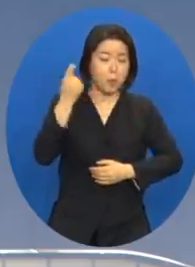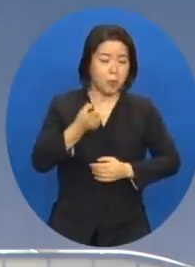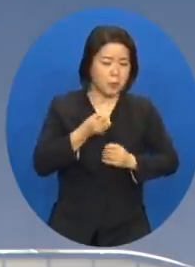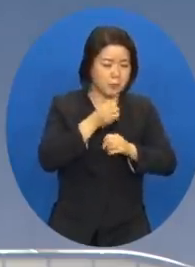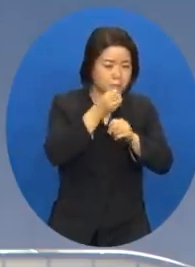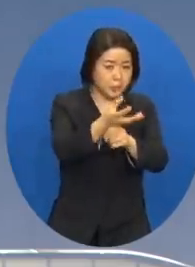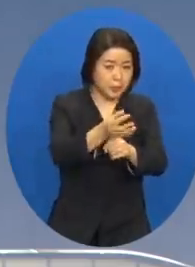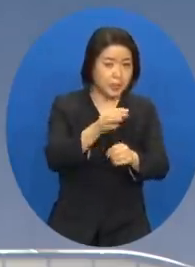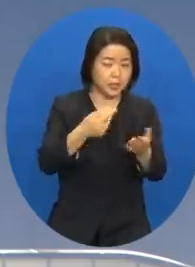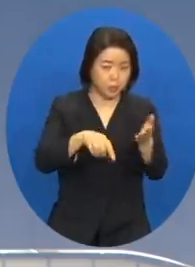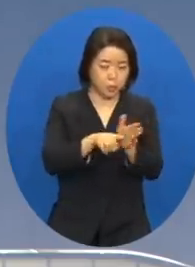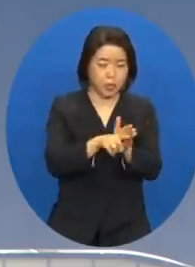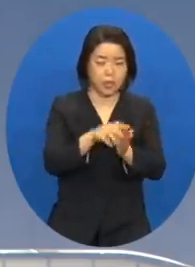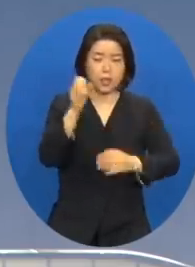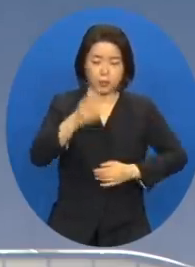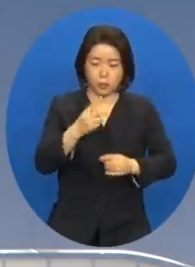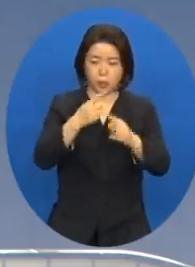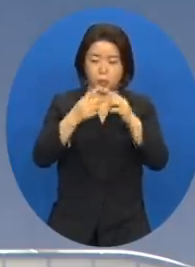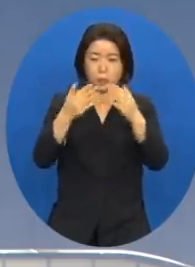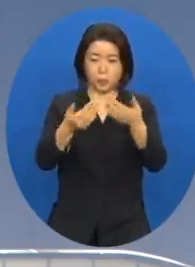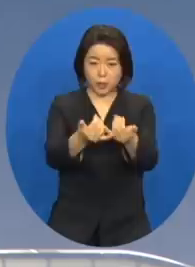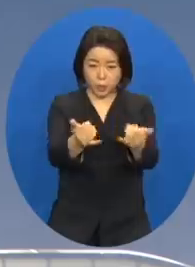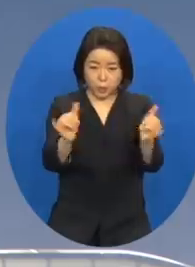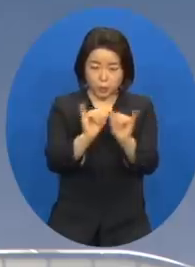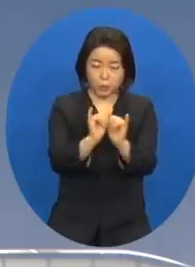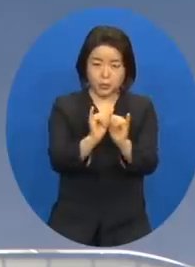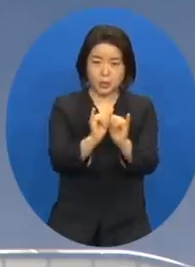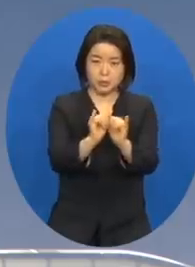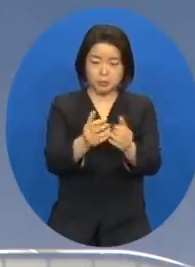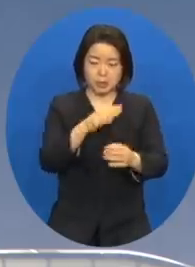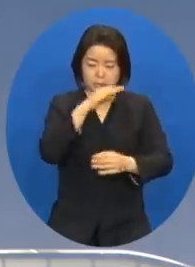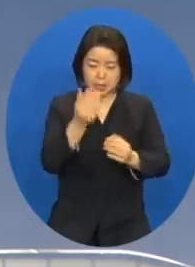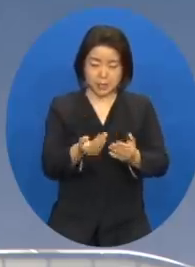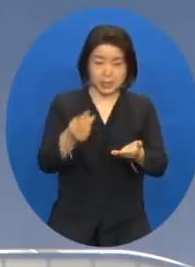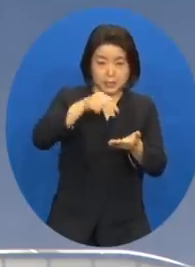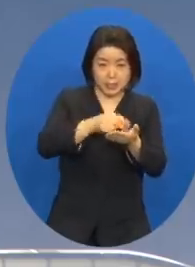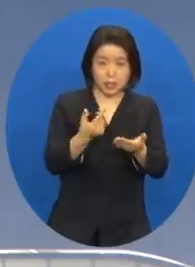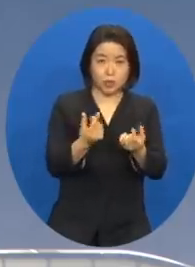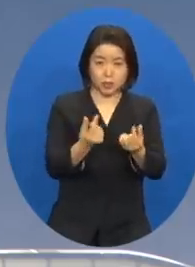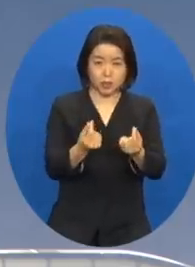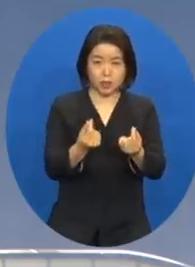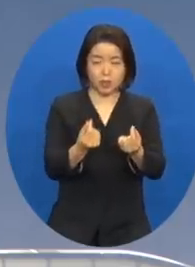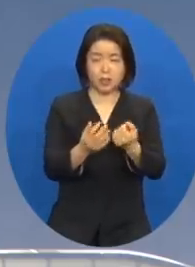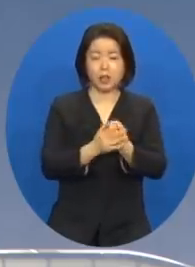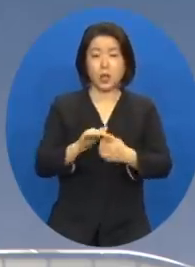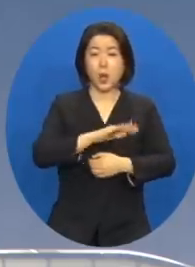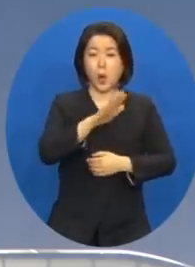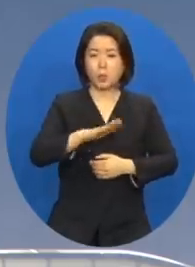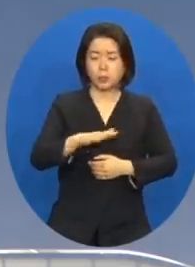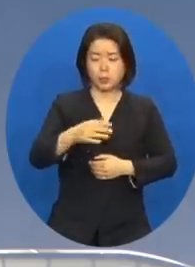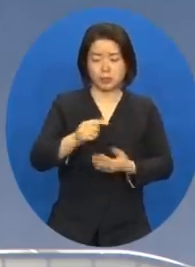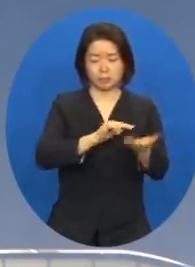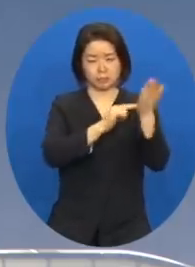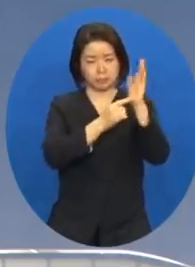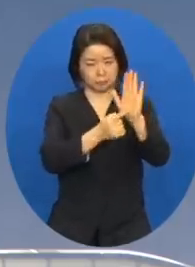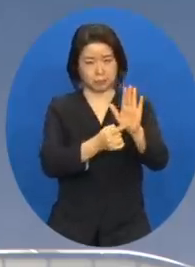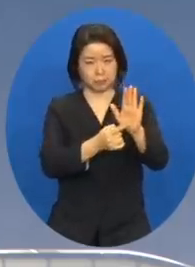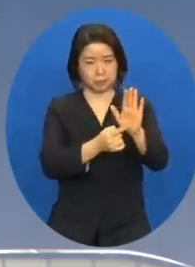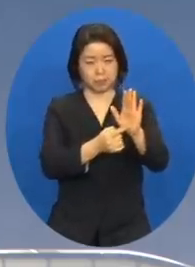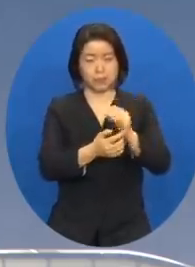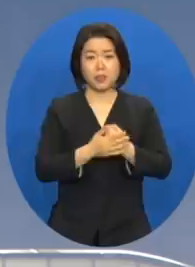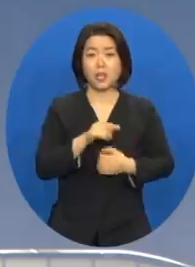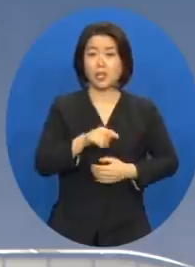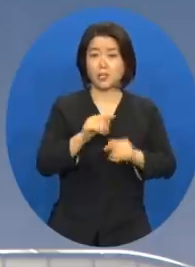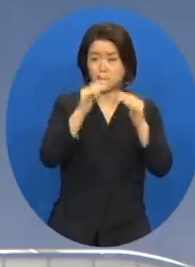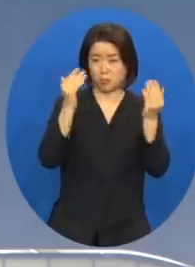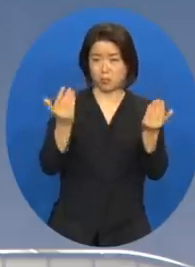그리고 교회 공동체를 세우려고 성령께서 우리를 통해 나타내시는 능력이거든요. 그런데 이